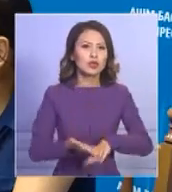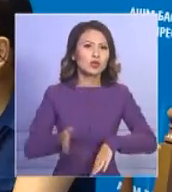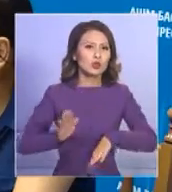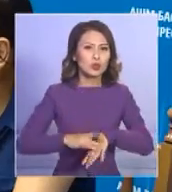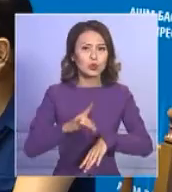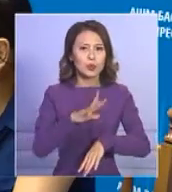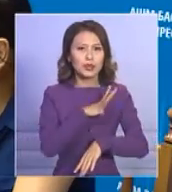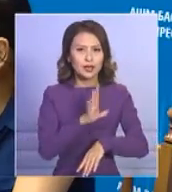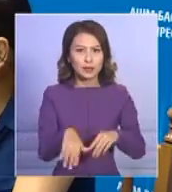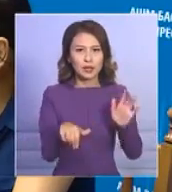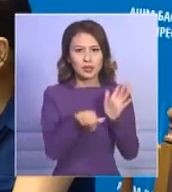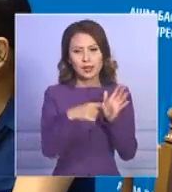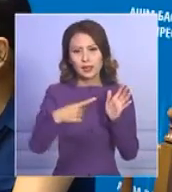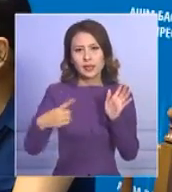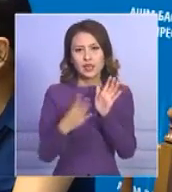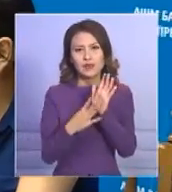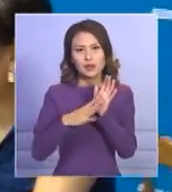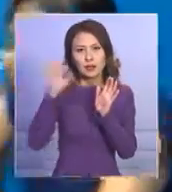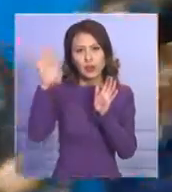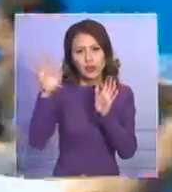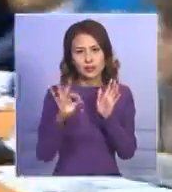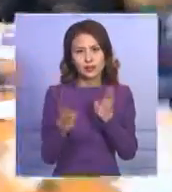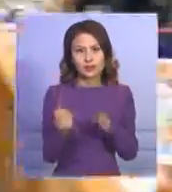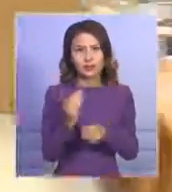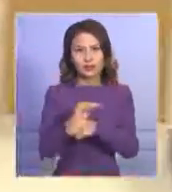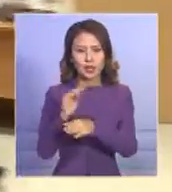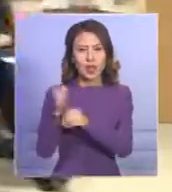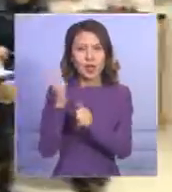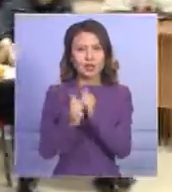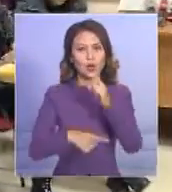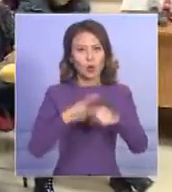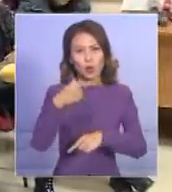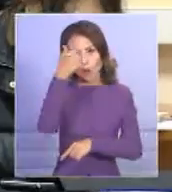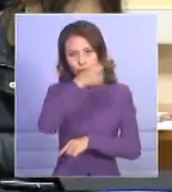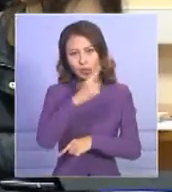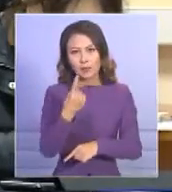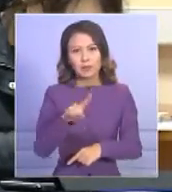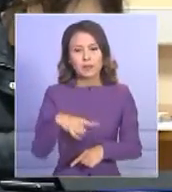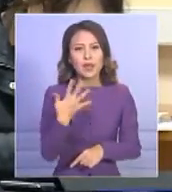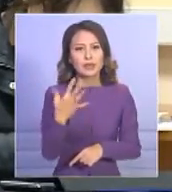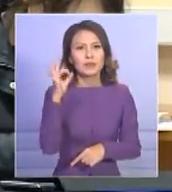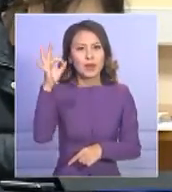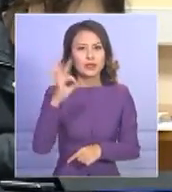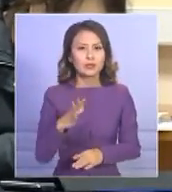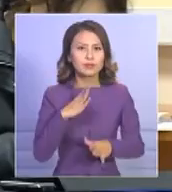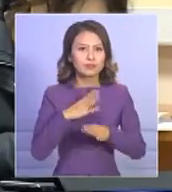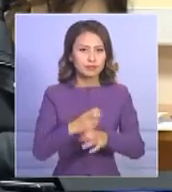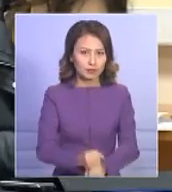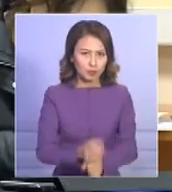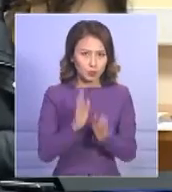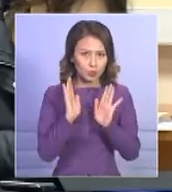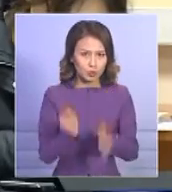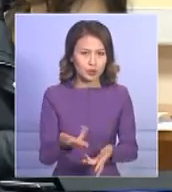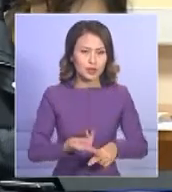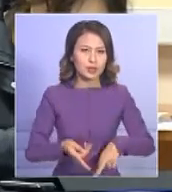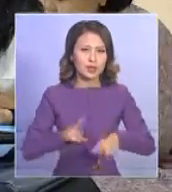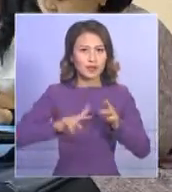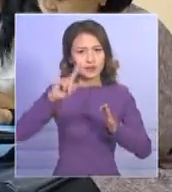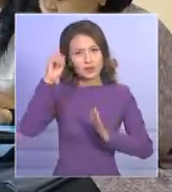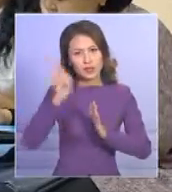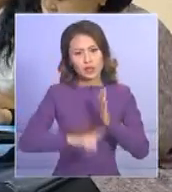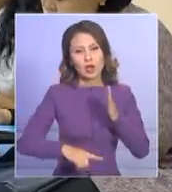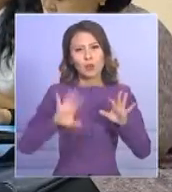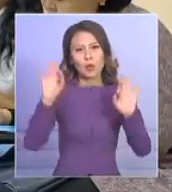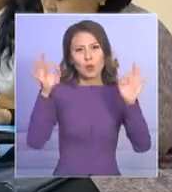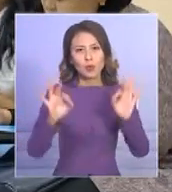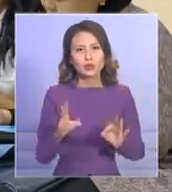айтылып, мамандар 6-9% үстеменің келесі жылдан бастап тағы 1,5% азаятынын жеткізді. Сала мамандарының сөзіне сенсек, күзгі